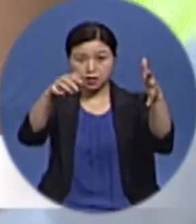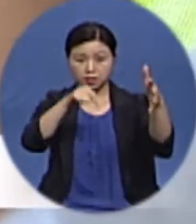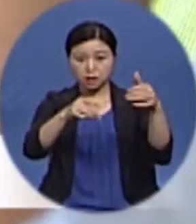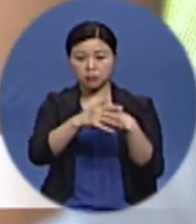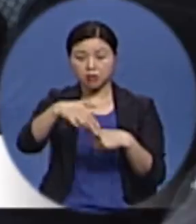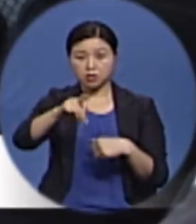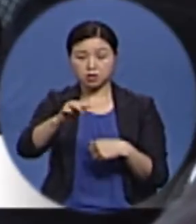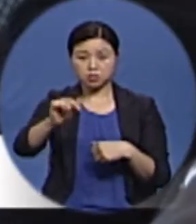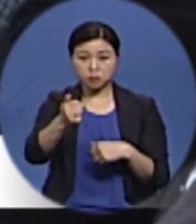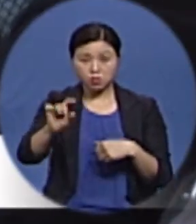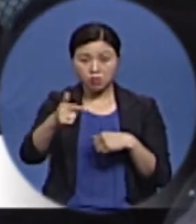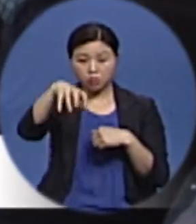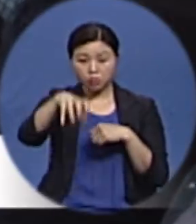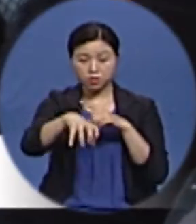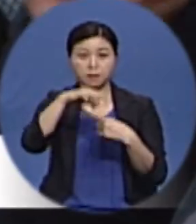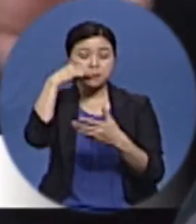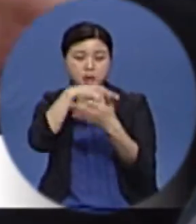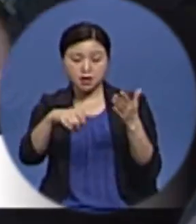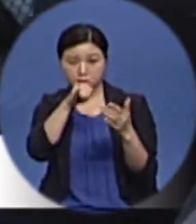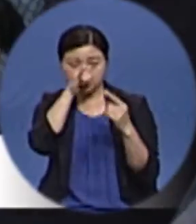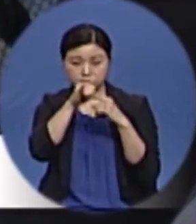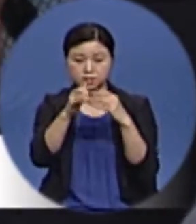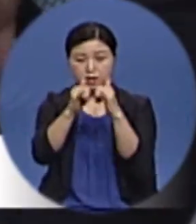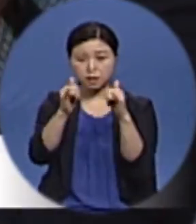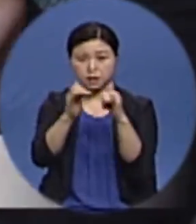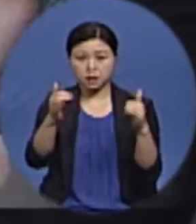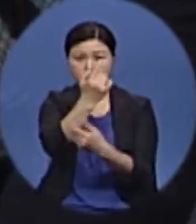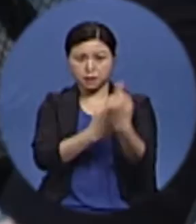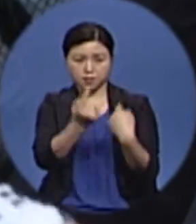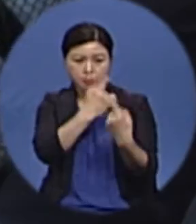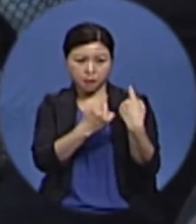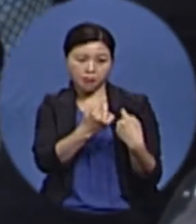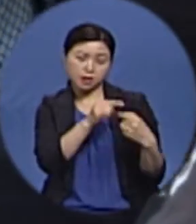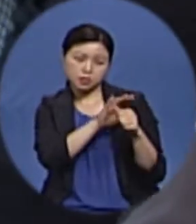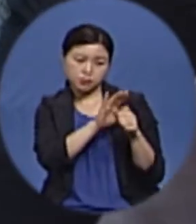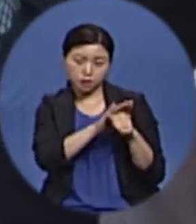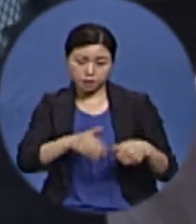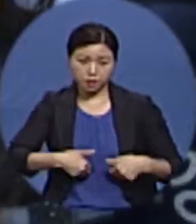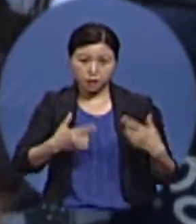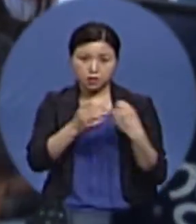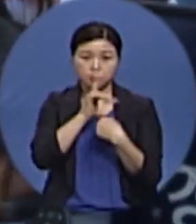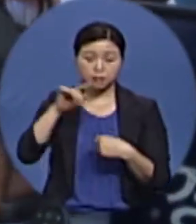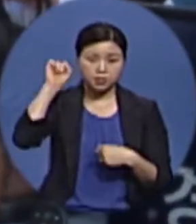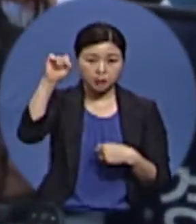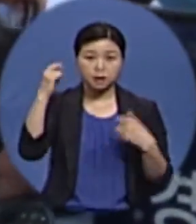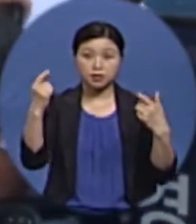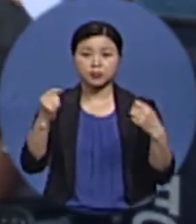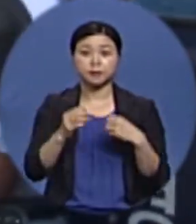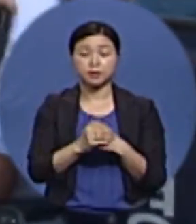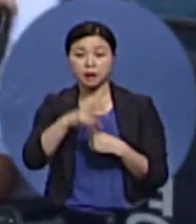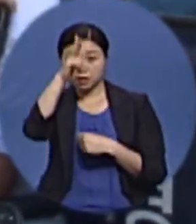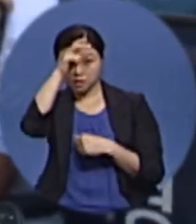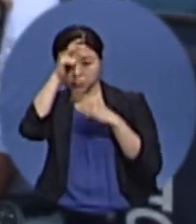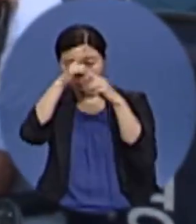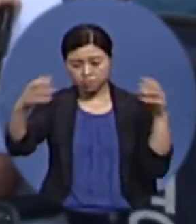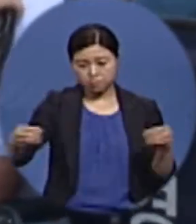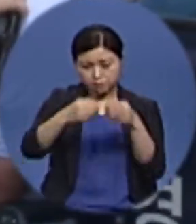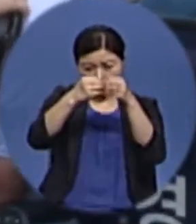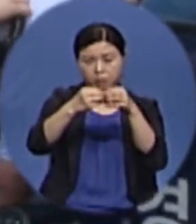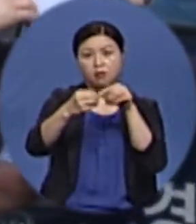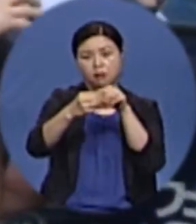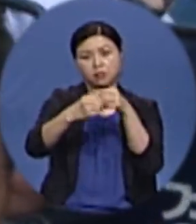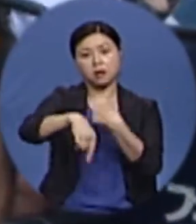피해를 입은 거주인들의 탈시설을 촉구하는 농성에 돌입했습니다. 이 과정에서 경찰과 대치 상황